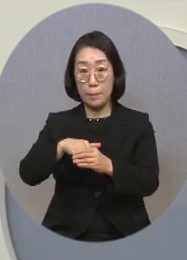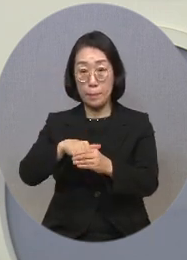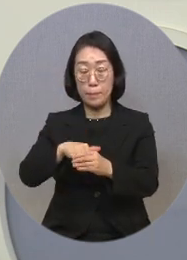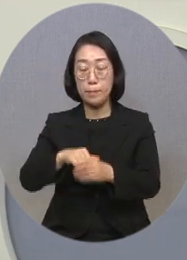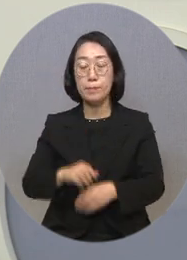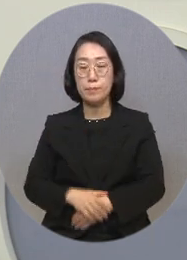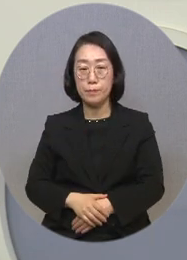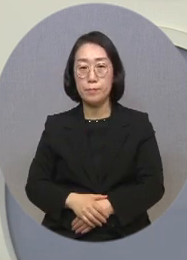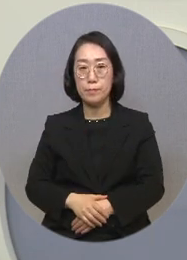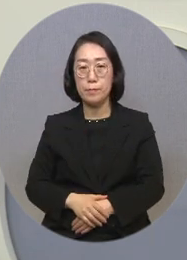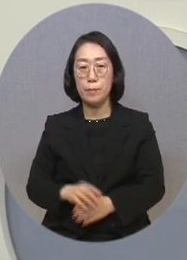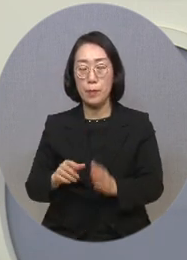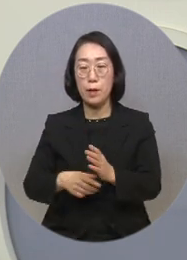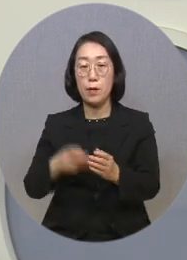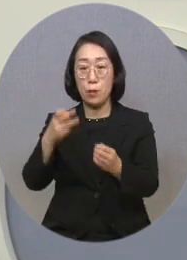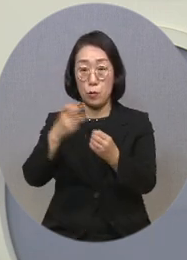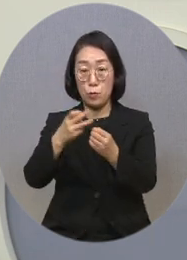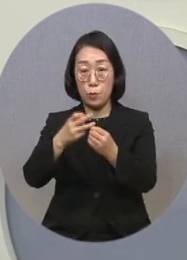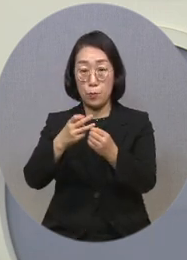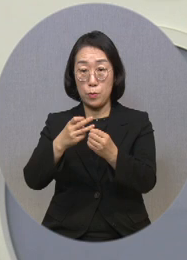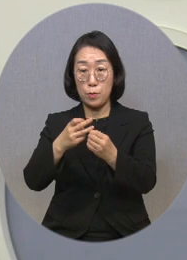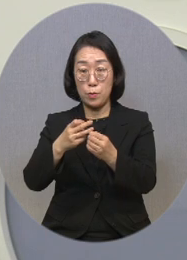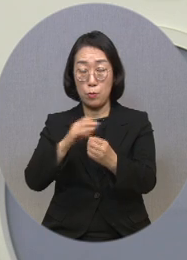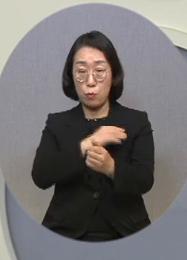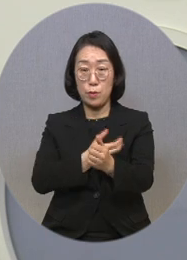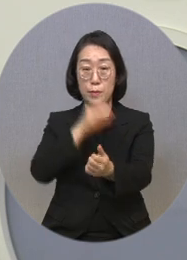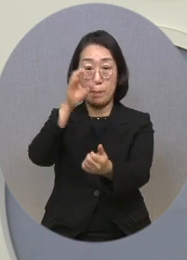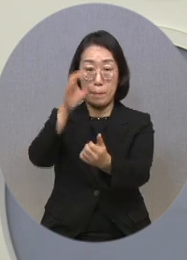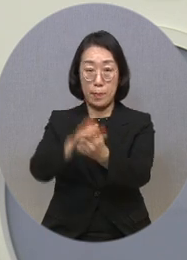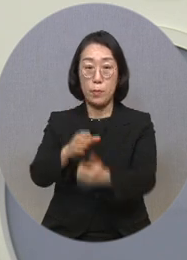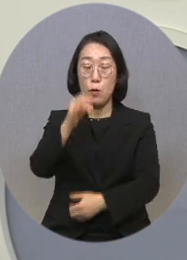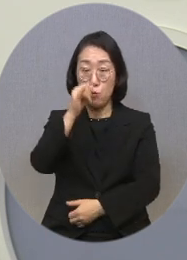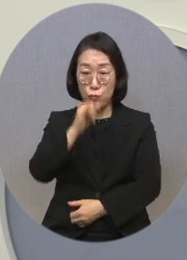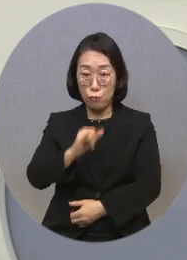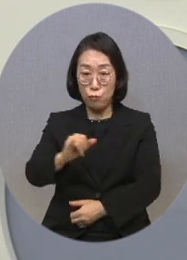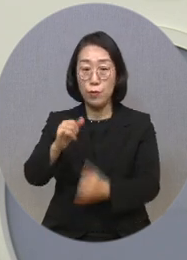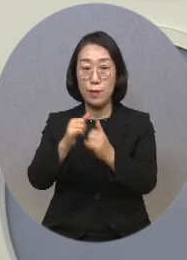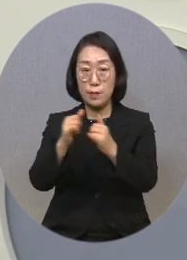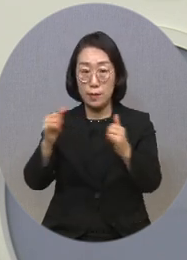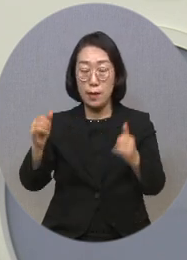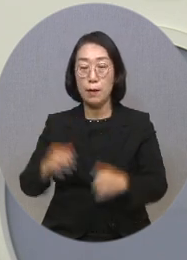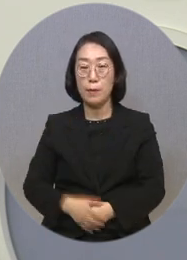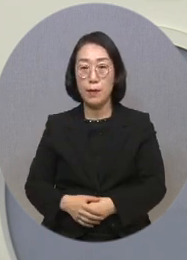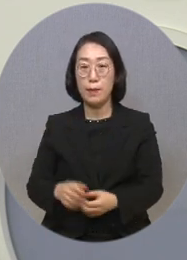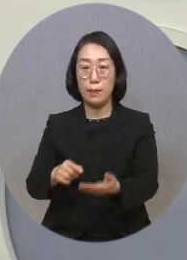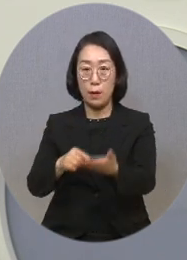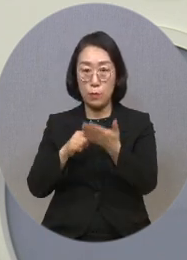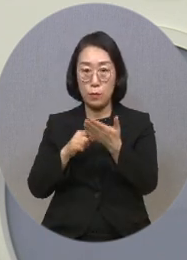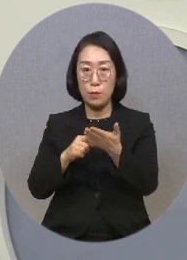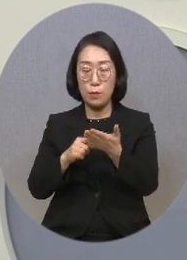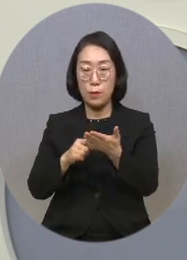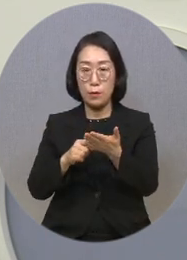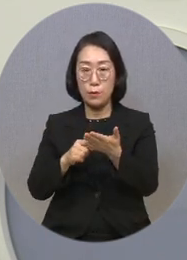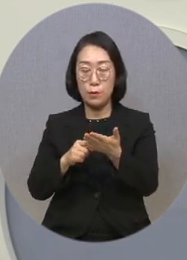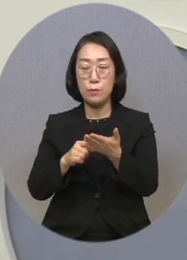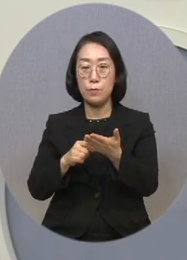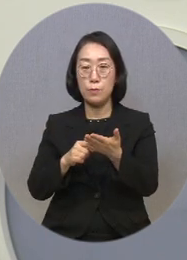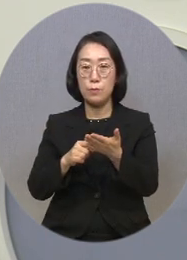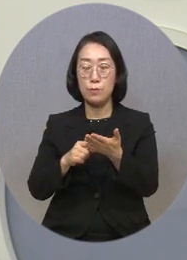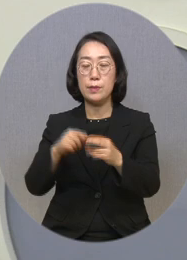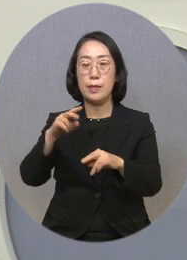그래서 13번째 대권자는 훌륭한 사람이 나올 수 있는 그러한 자리다 그랬기